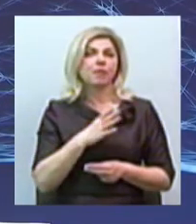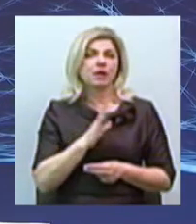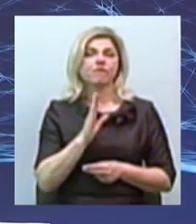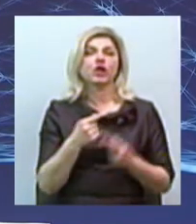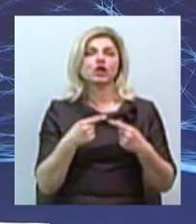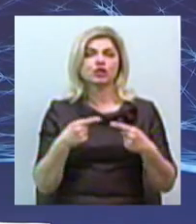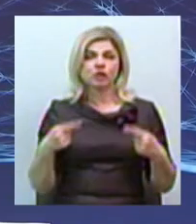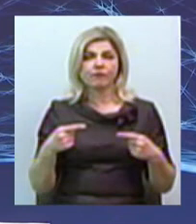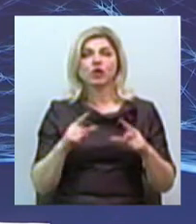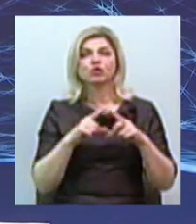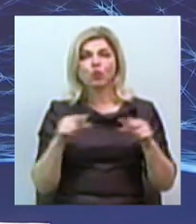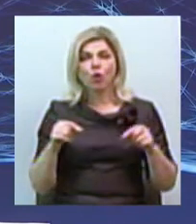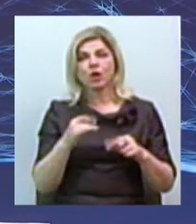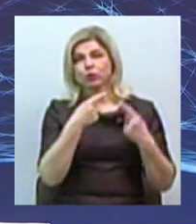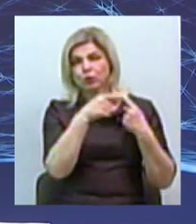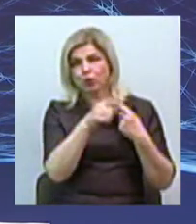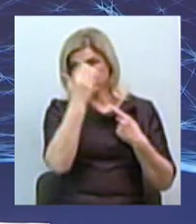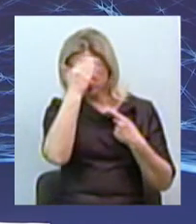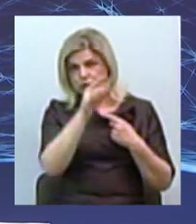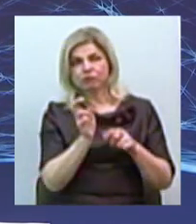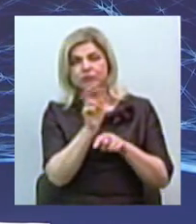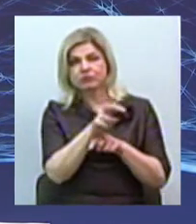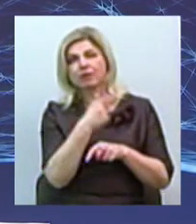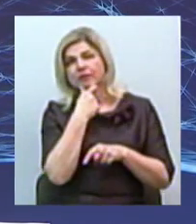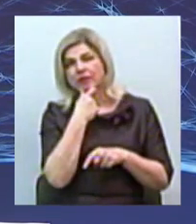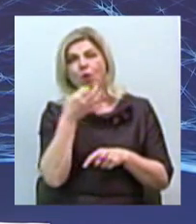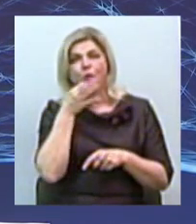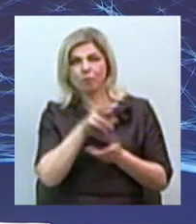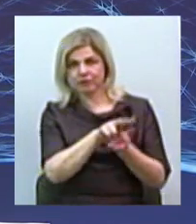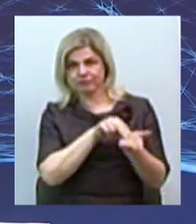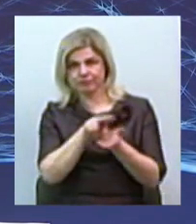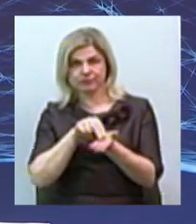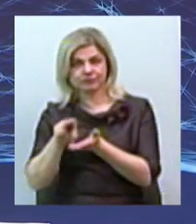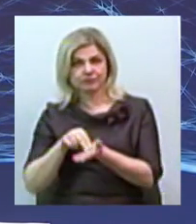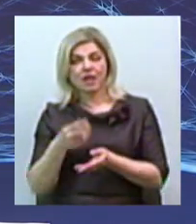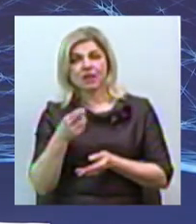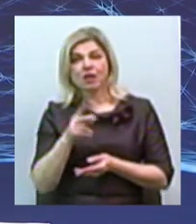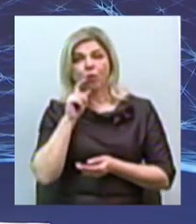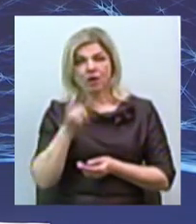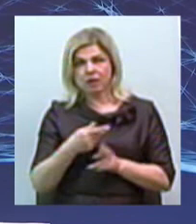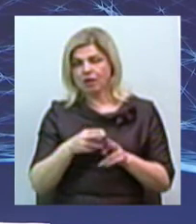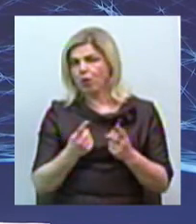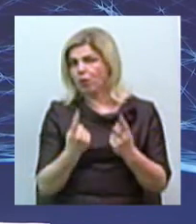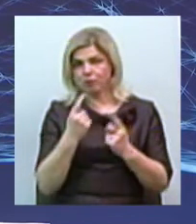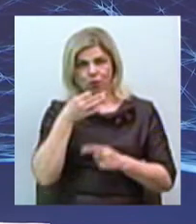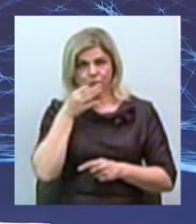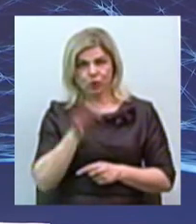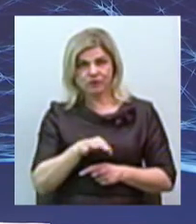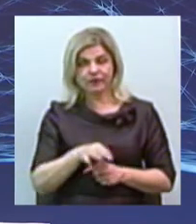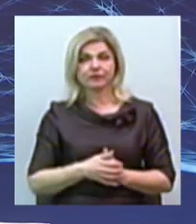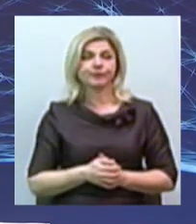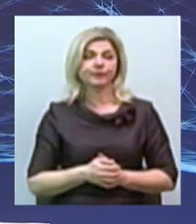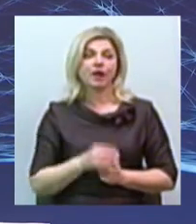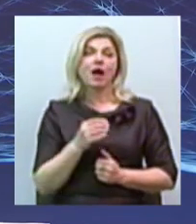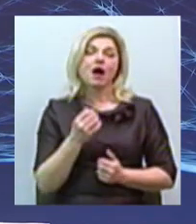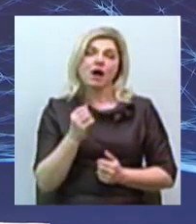середовище, побачити своїх колег, але на іншій території області і всієї нашої України, це величезний досвід. Але, напевно, не все